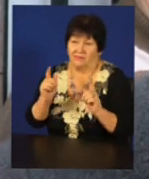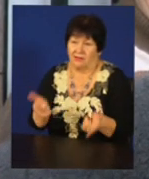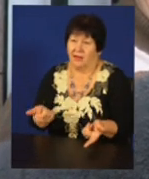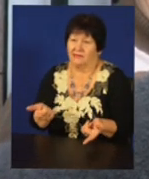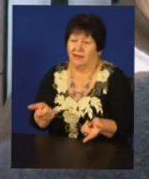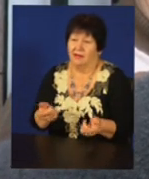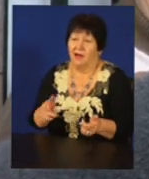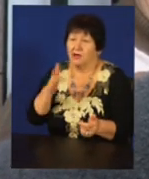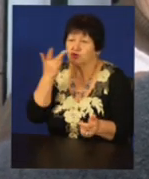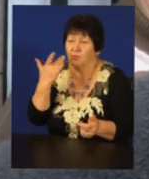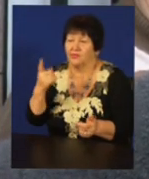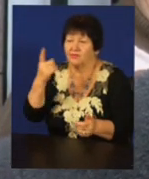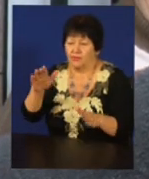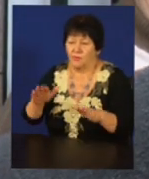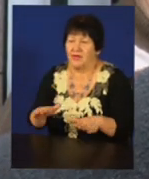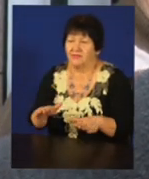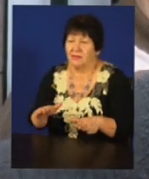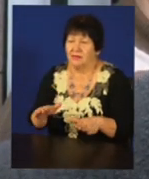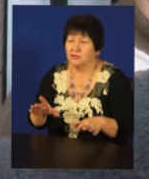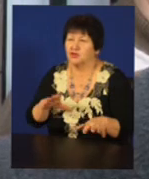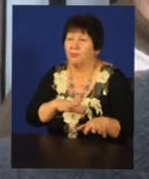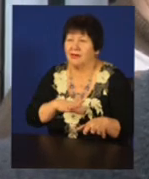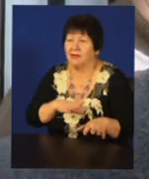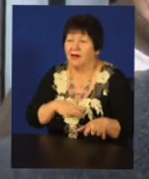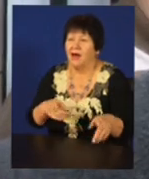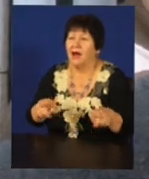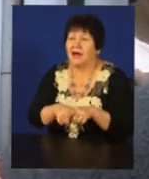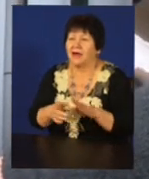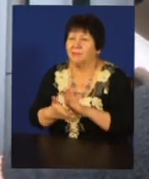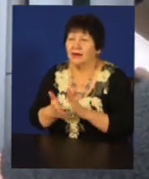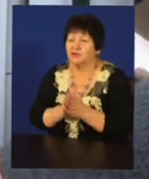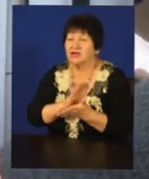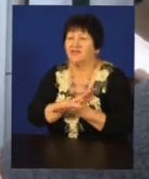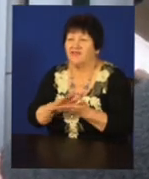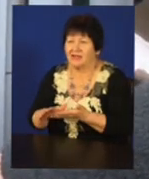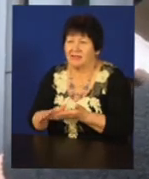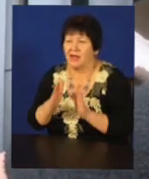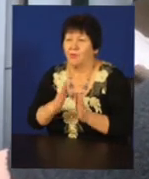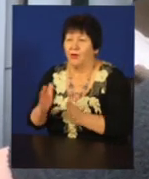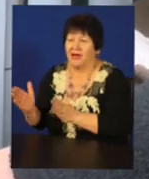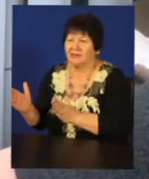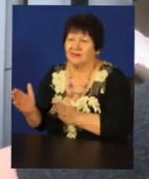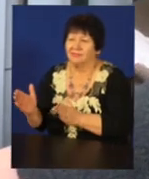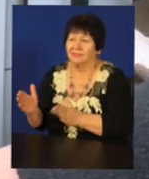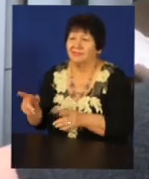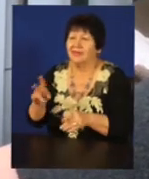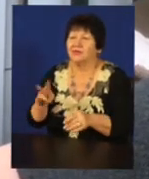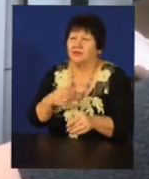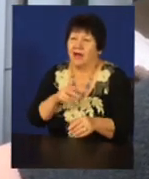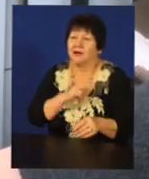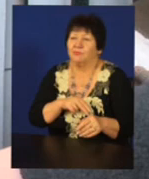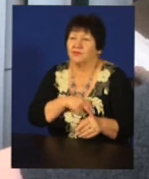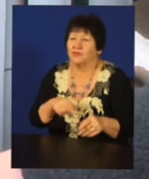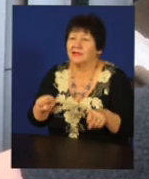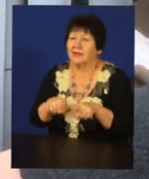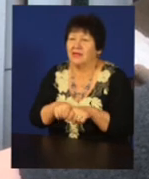согласна, чтобы мусор был в одном месте, как, чтобы было как положено, чистота и порядок. Ну, я работаю,